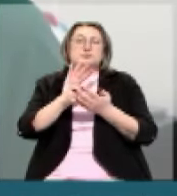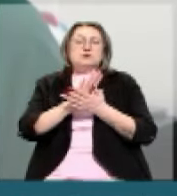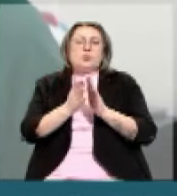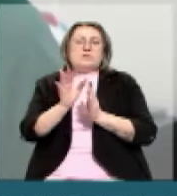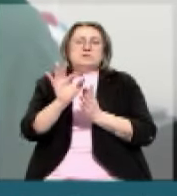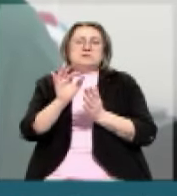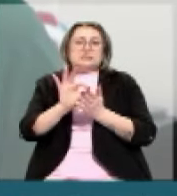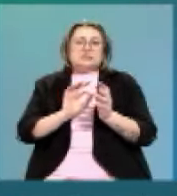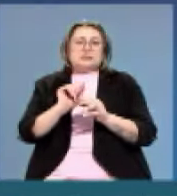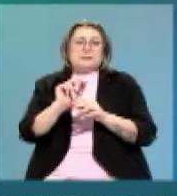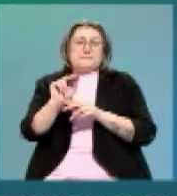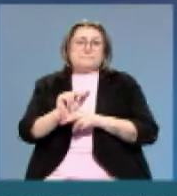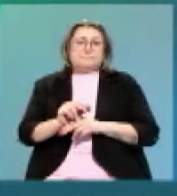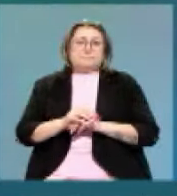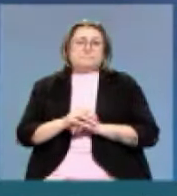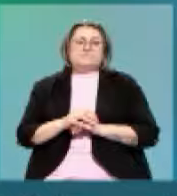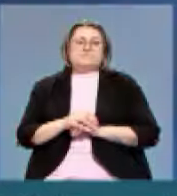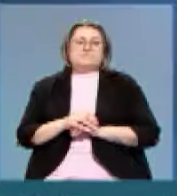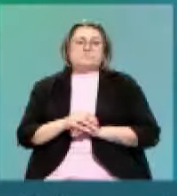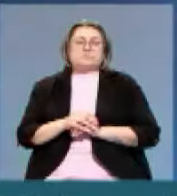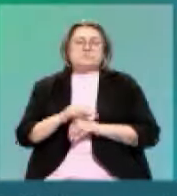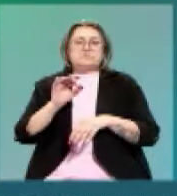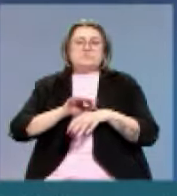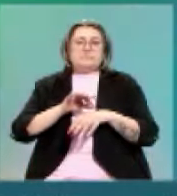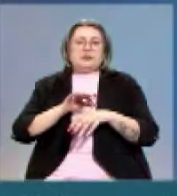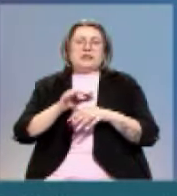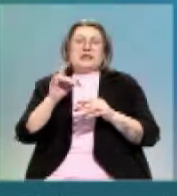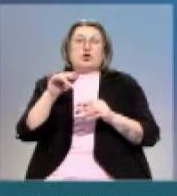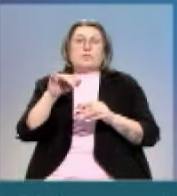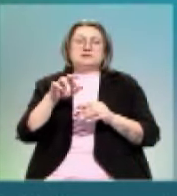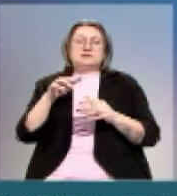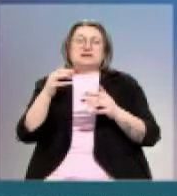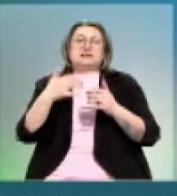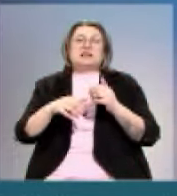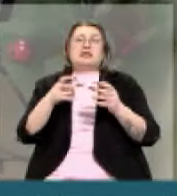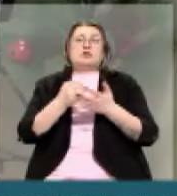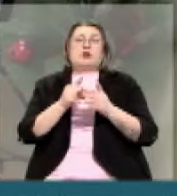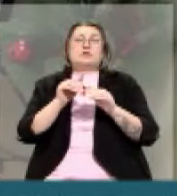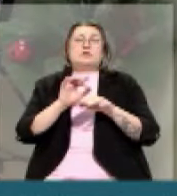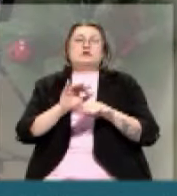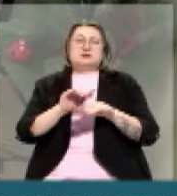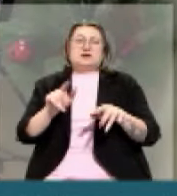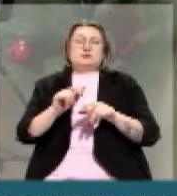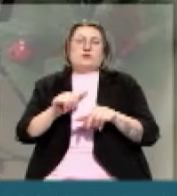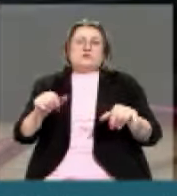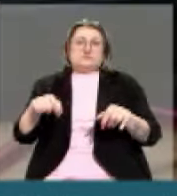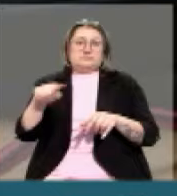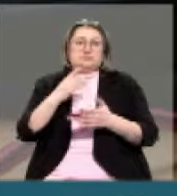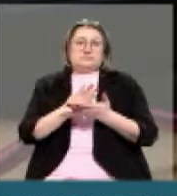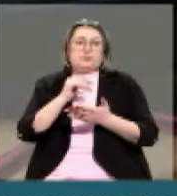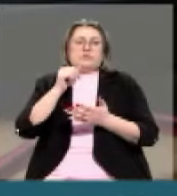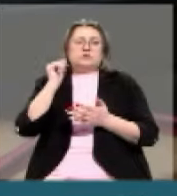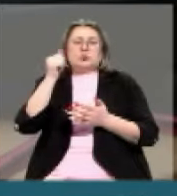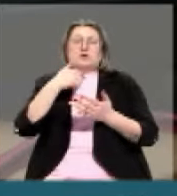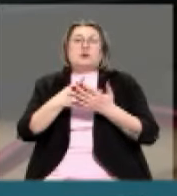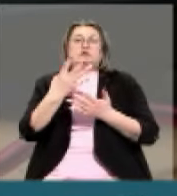керек. Облыста шала туған нәрестелер арасында ретинопатия ауруы белең алуда. Былтыр Қостанайда 400-ге жуық